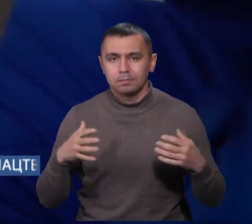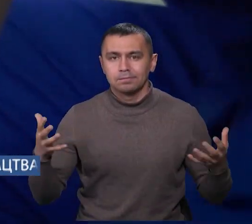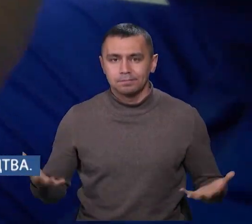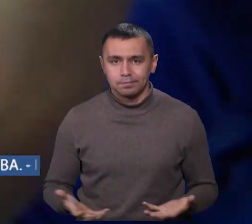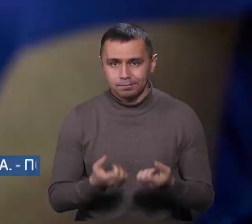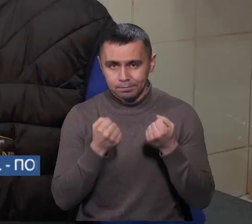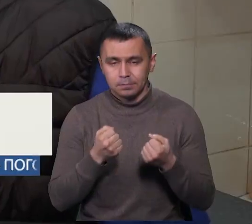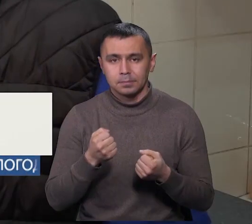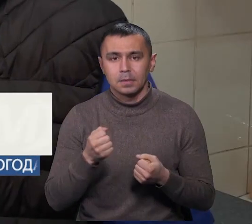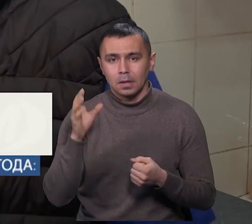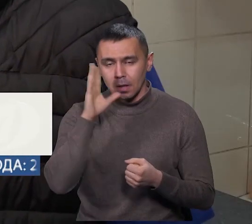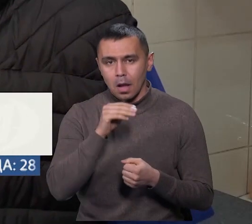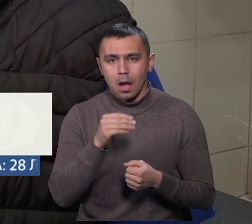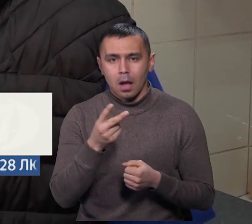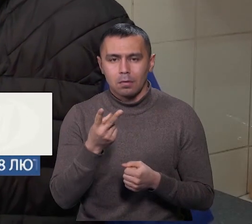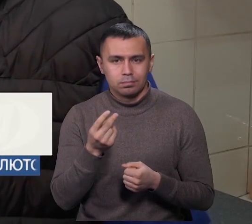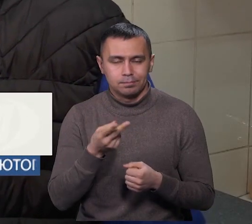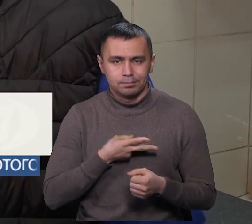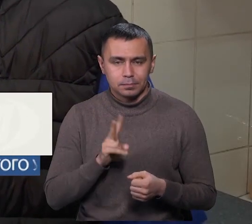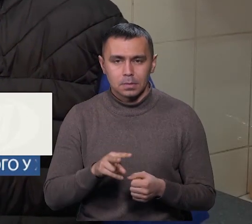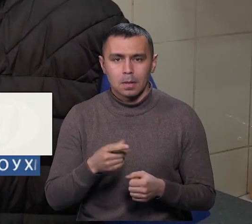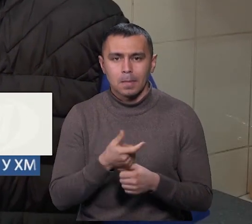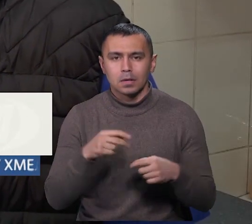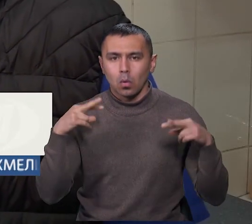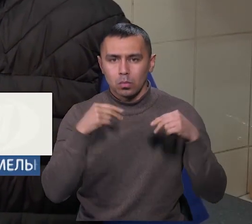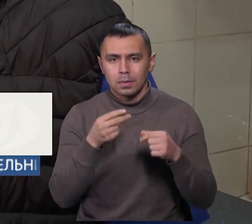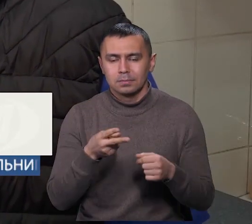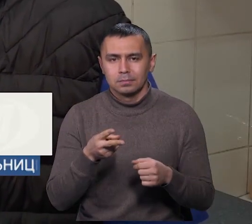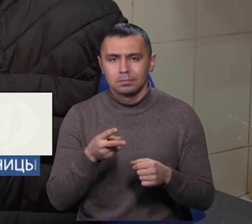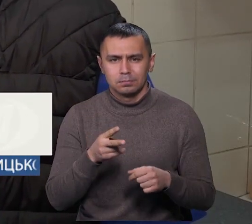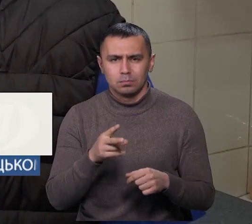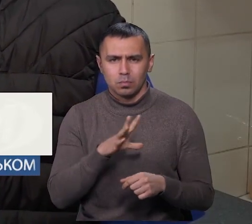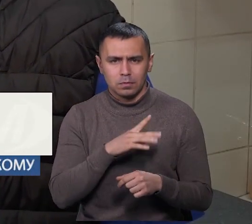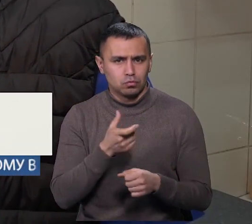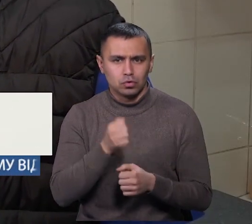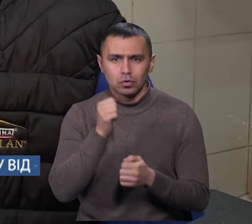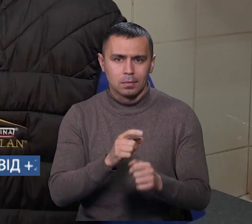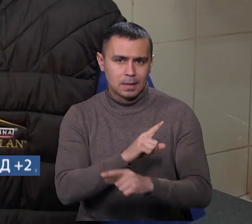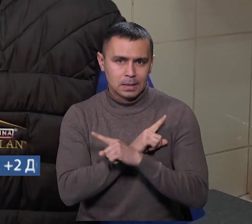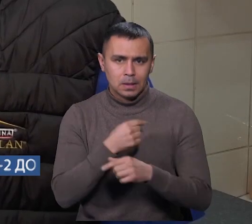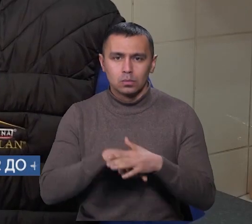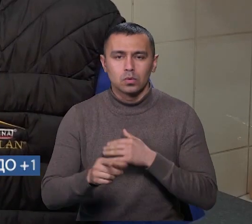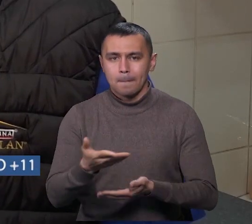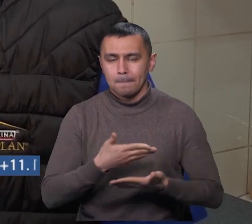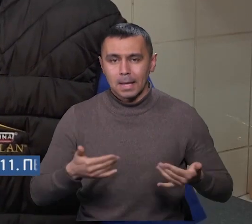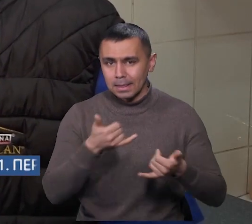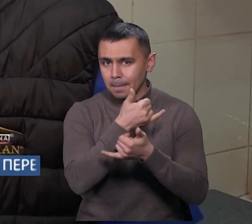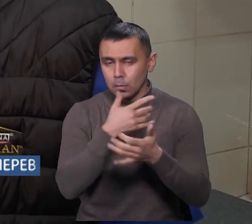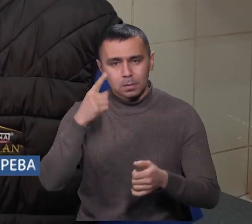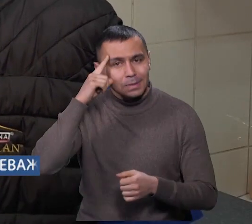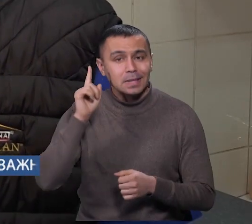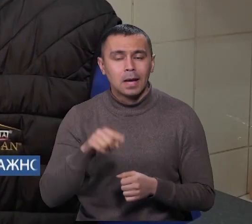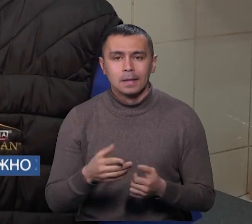на жаль, ні. Більшість таких отруєнь закінчується летальним наслідком. Чому? Тому що ми не можемо